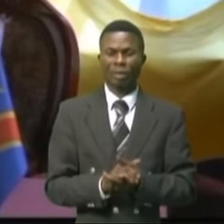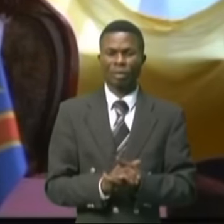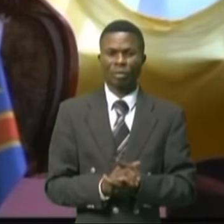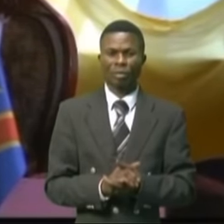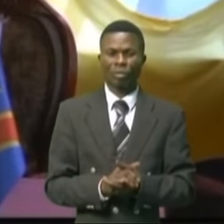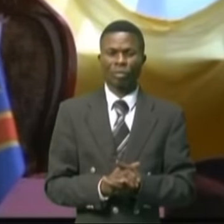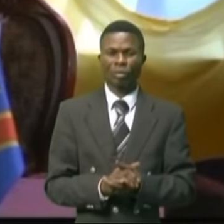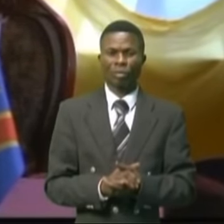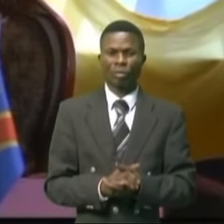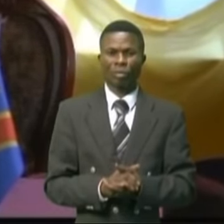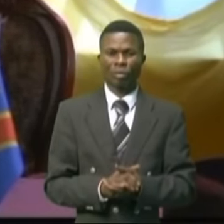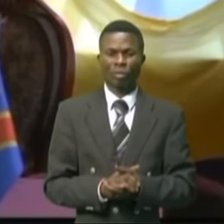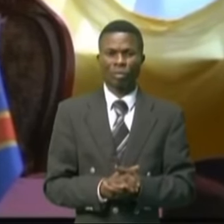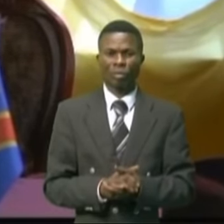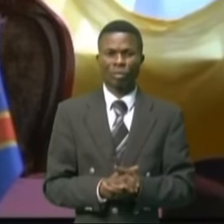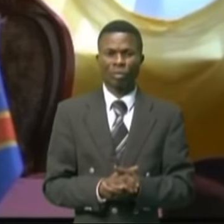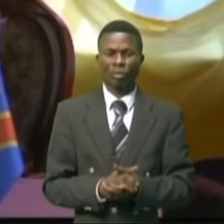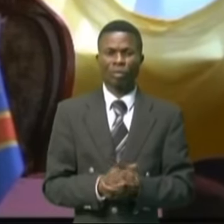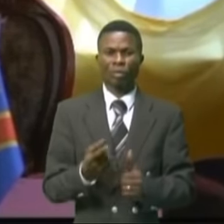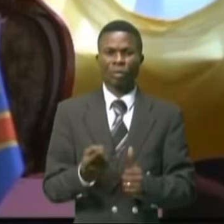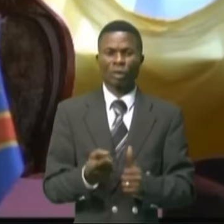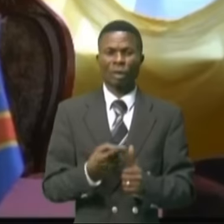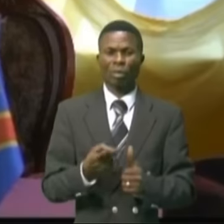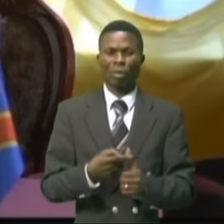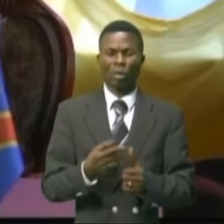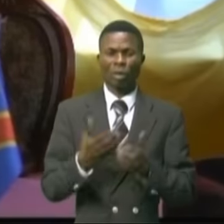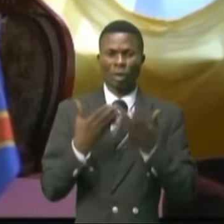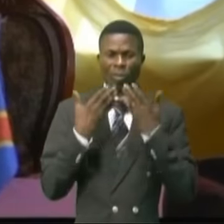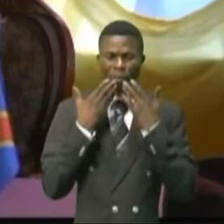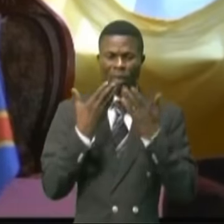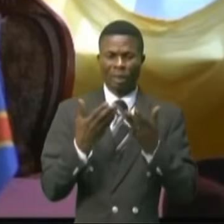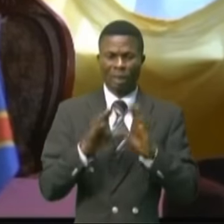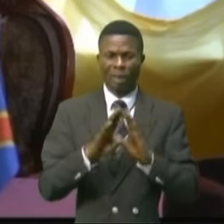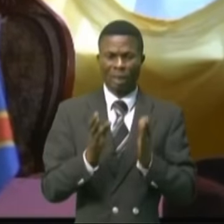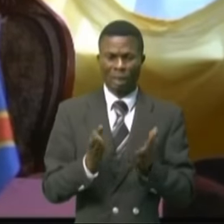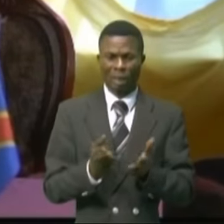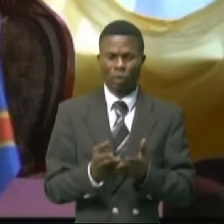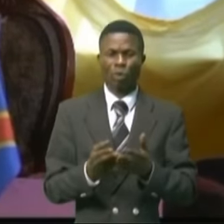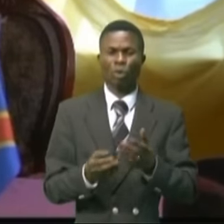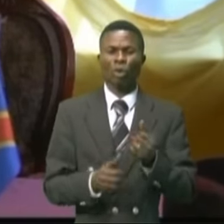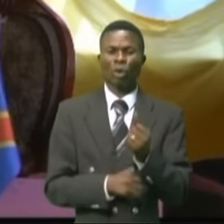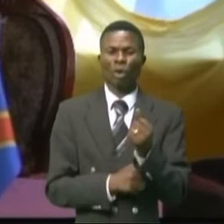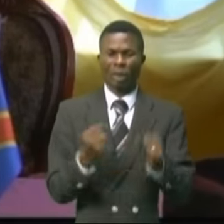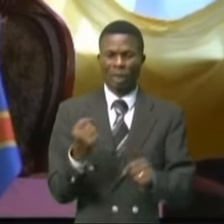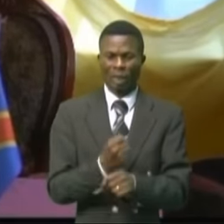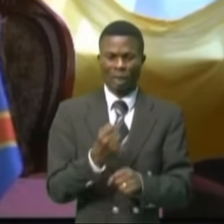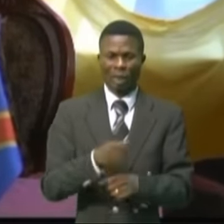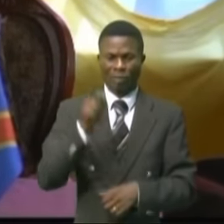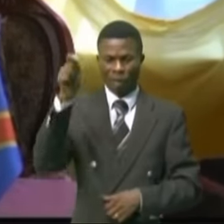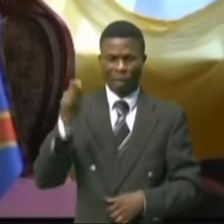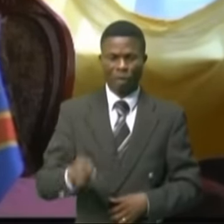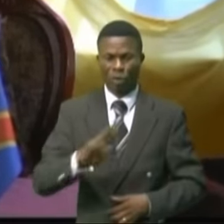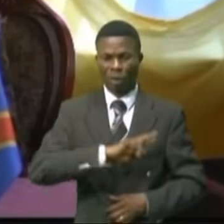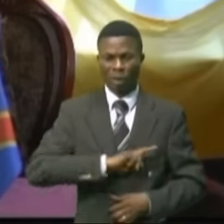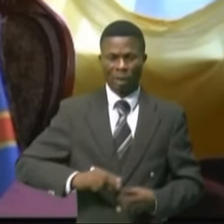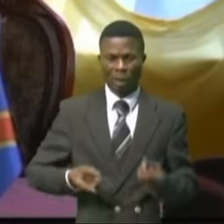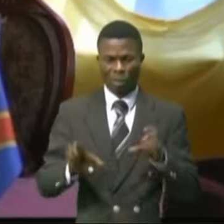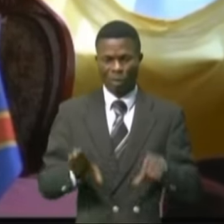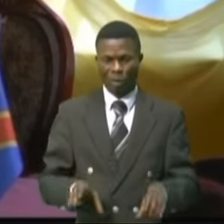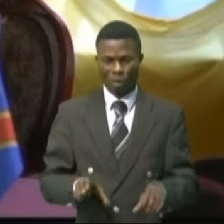chief of defense forces of the FARDC, your